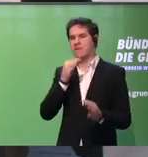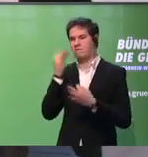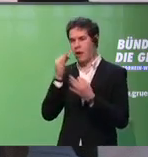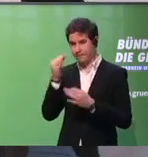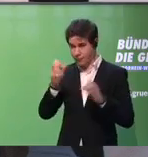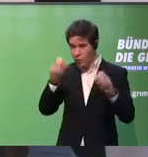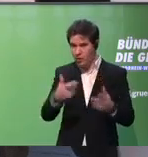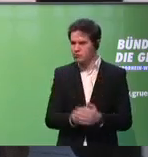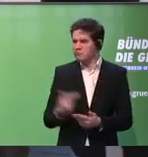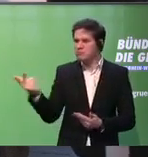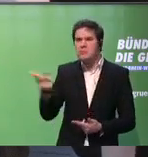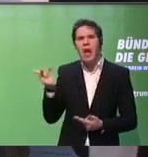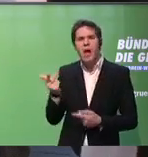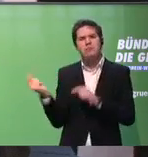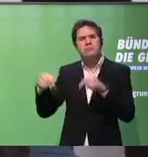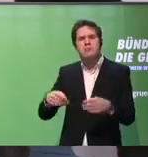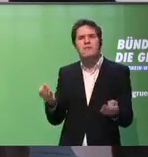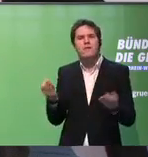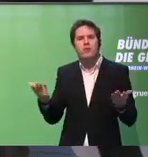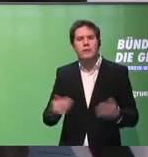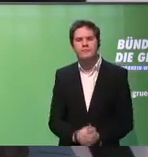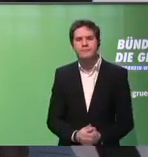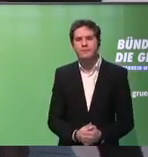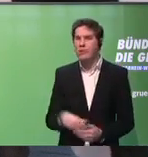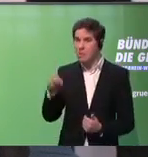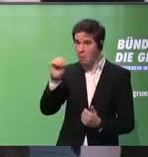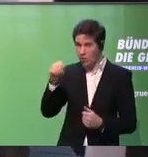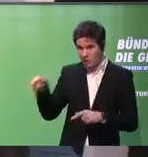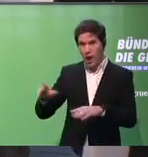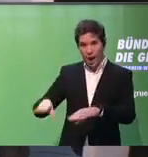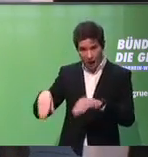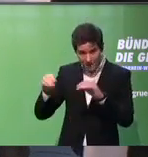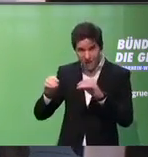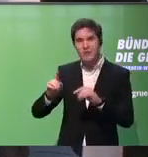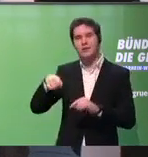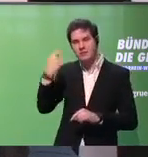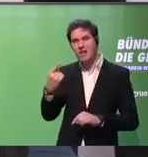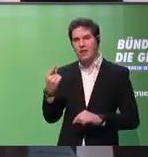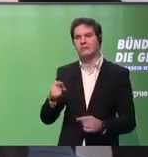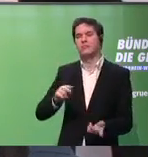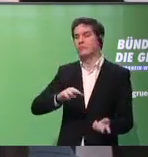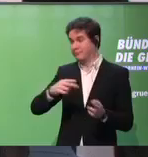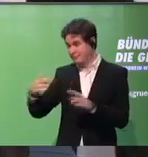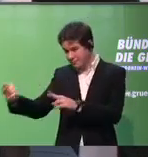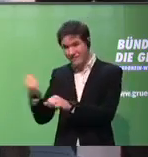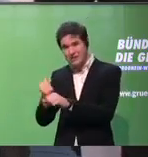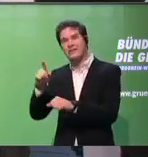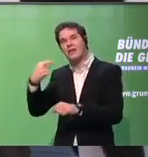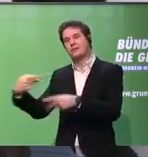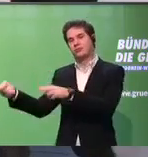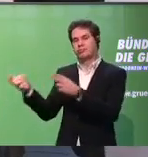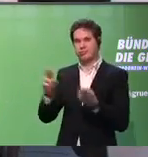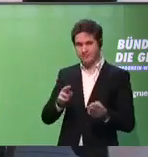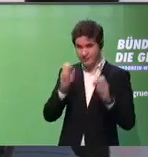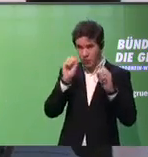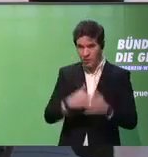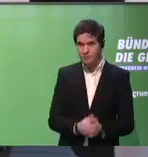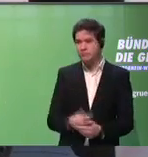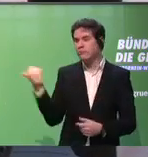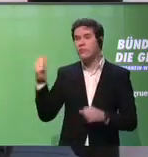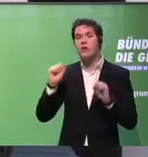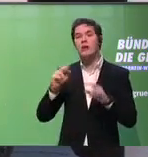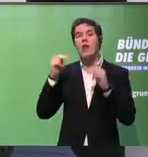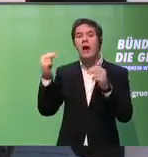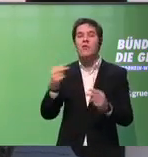ihr? Vielleicht fängt Monika an und nachher machen wir die umgekehrte Reihenfolge. Monika, du kannst gern in Englisch oder